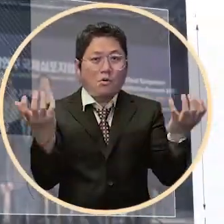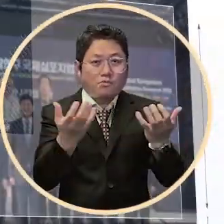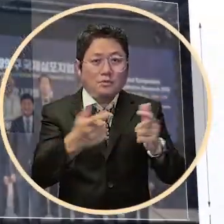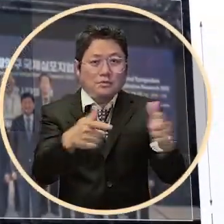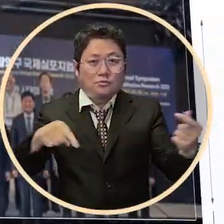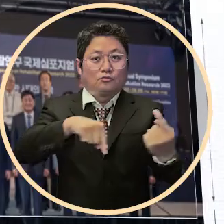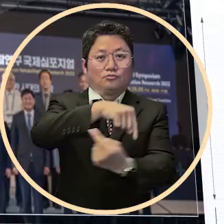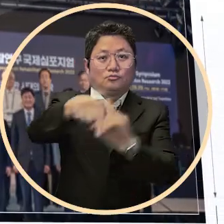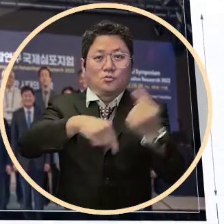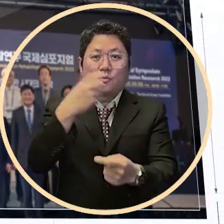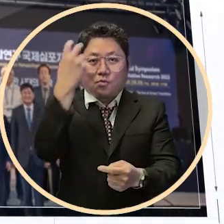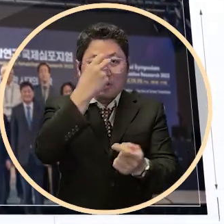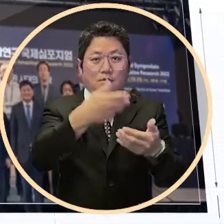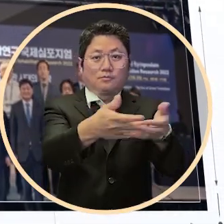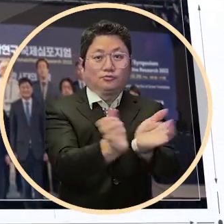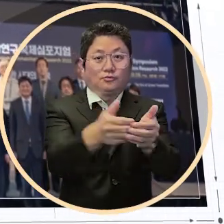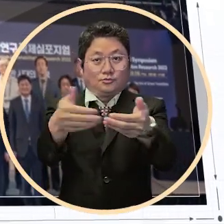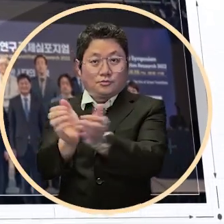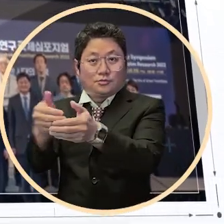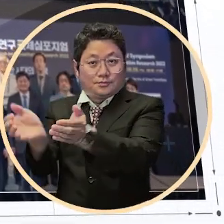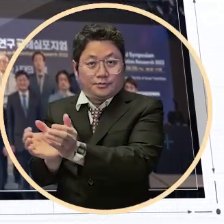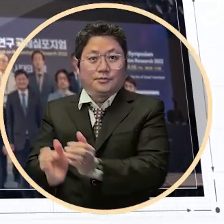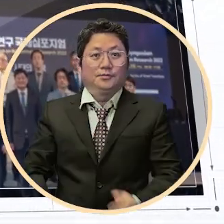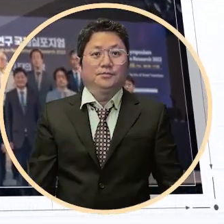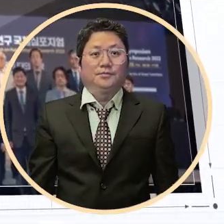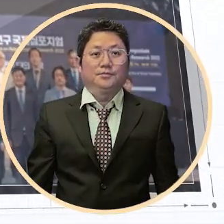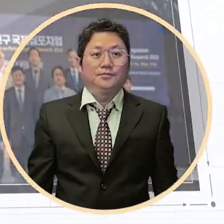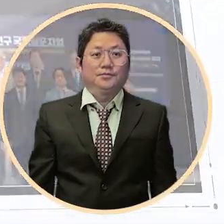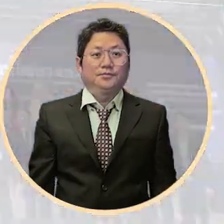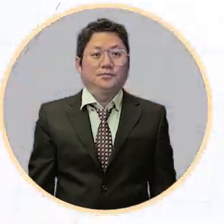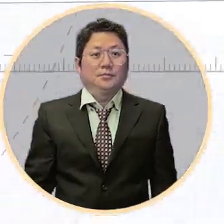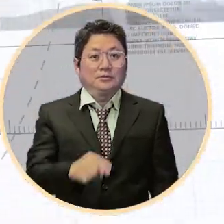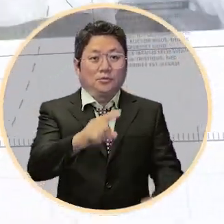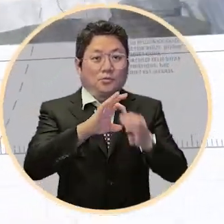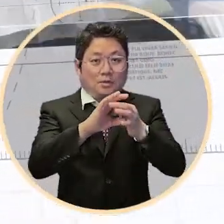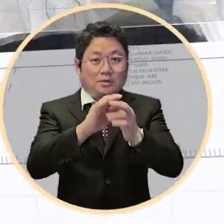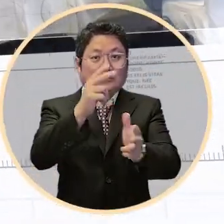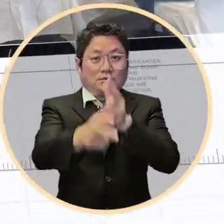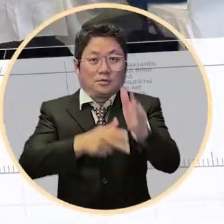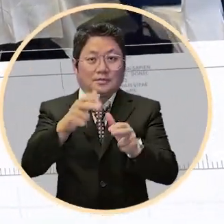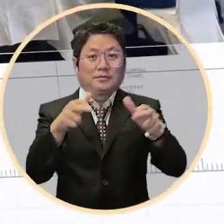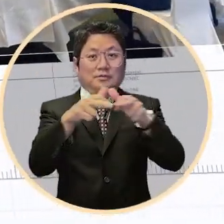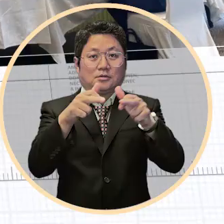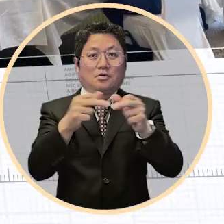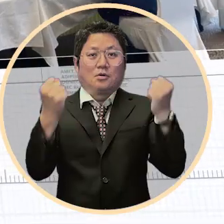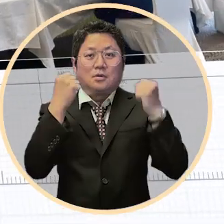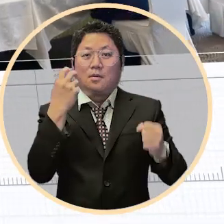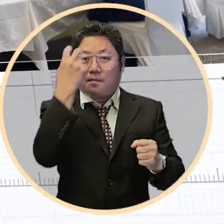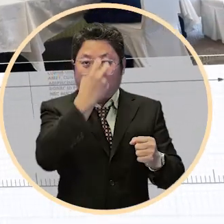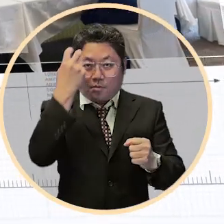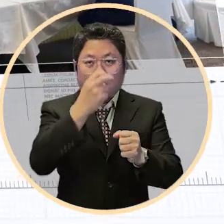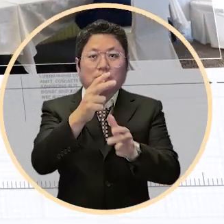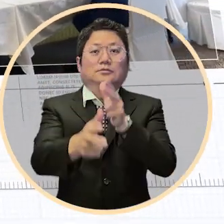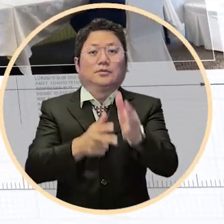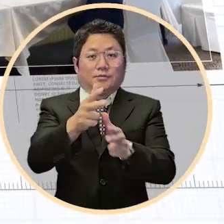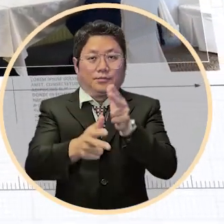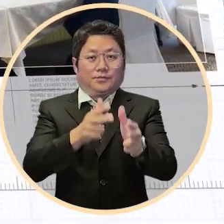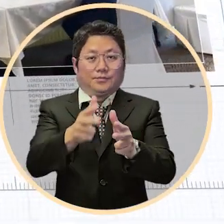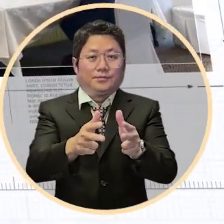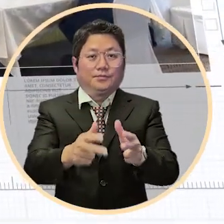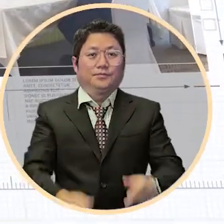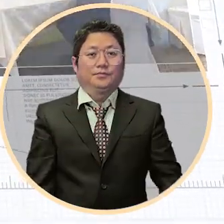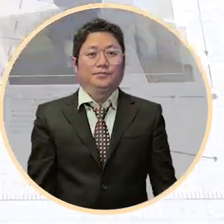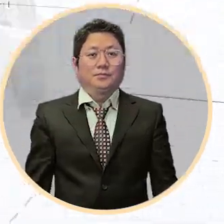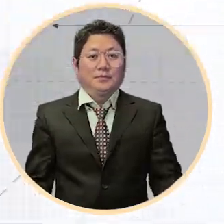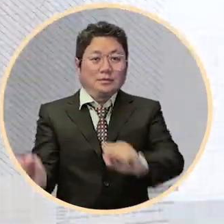연구기획 업무 등을 운영 및 관리하는 부서이며 이와 관련된 사업으로는 장애인